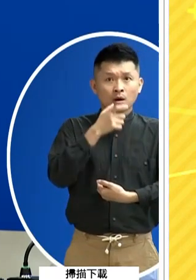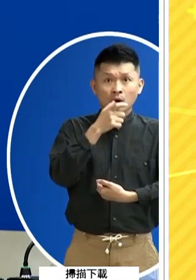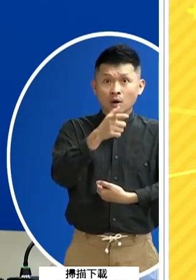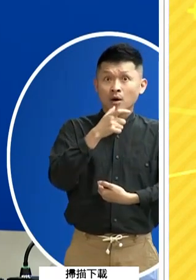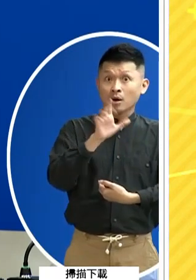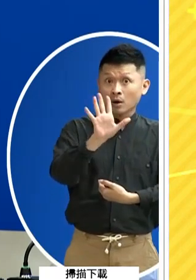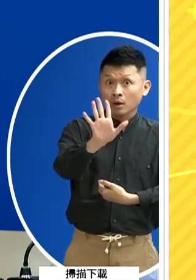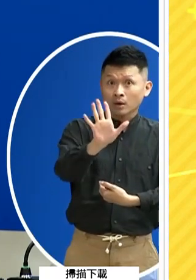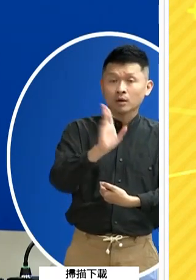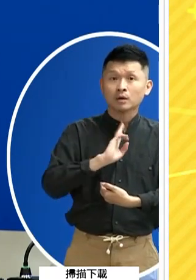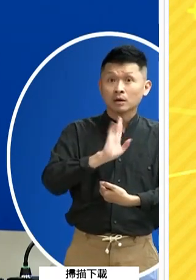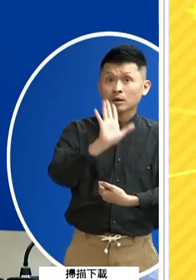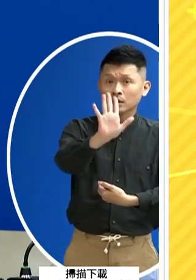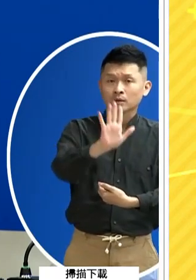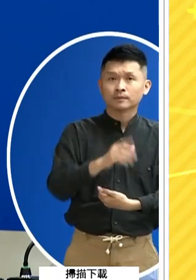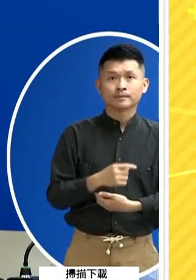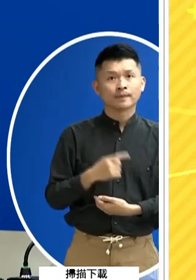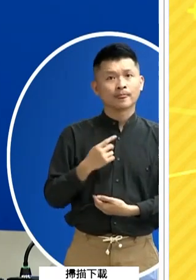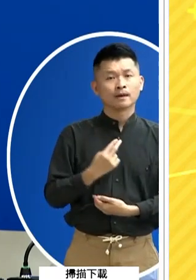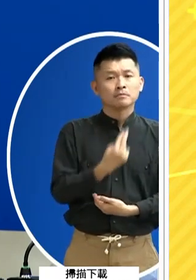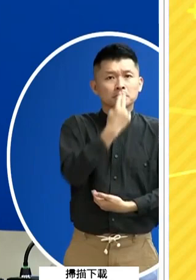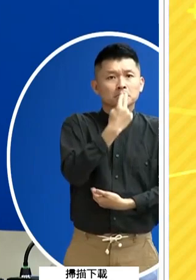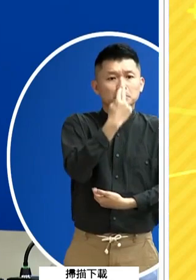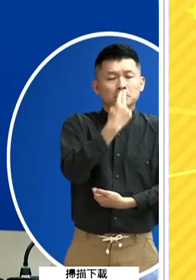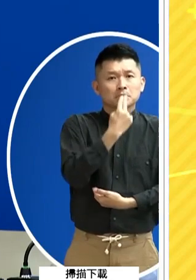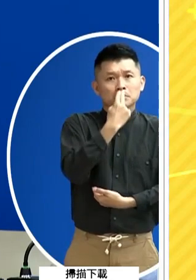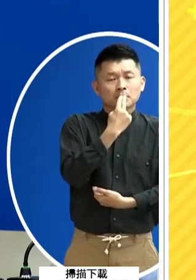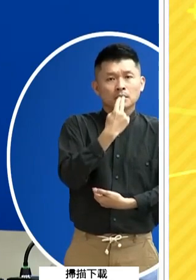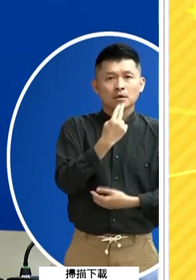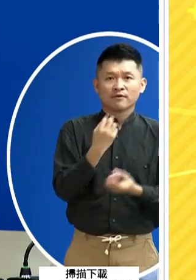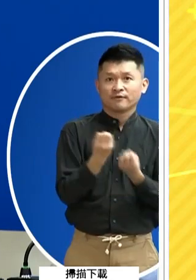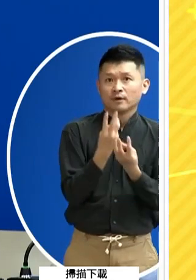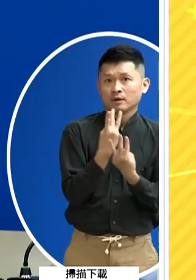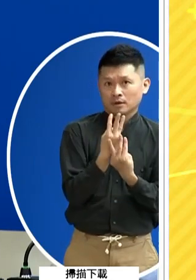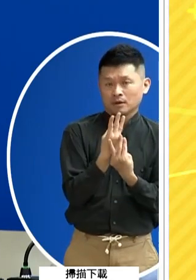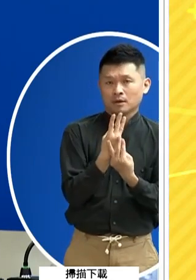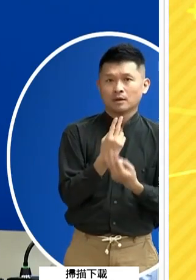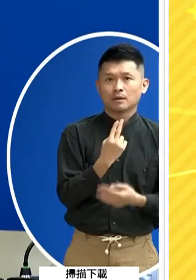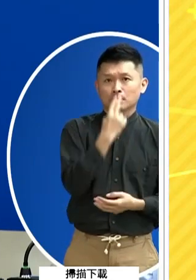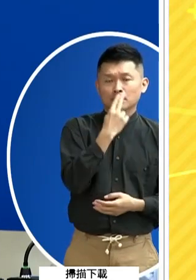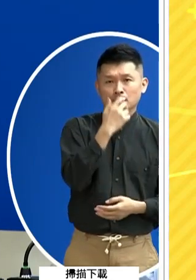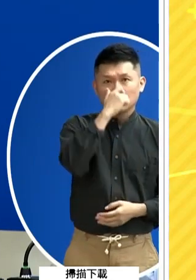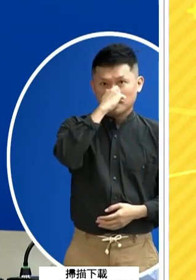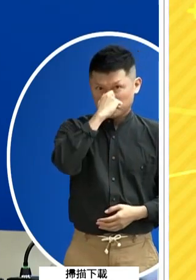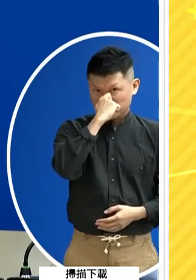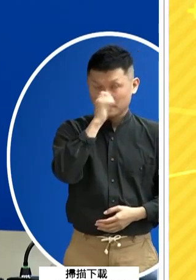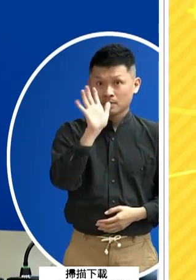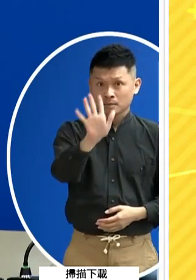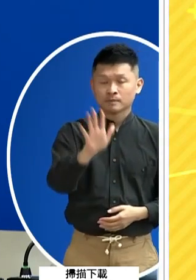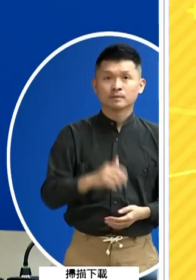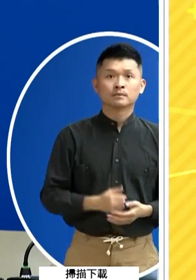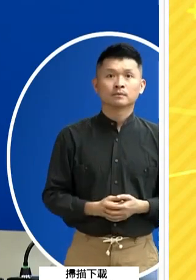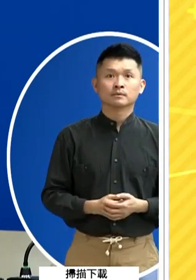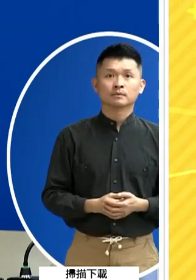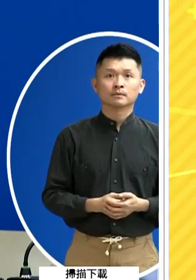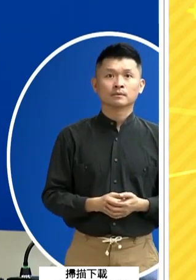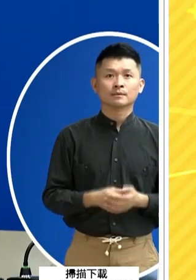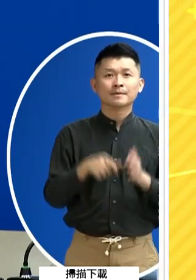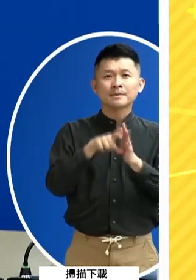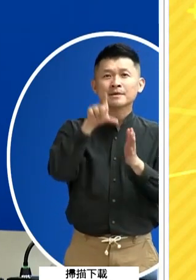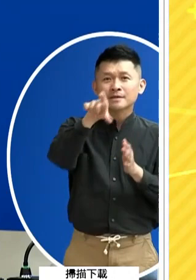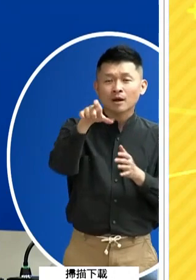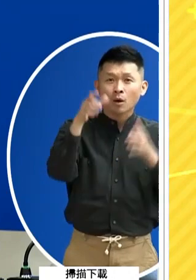宛讲我们做得多好。立陶宛是谁啊？所以我们今天看到政府完全把过去在台